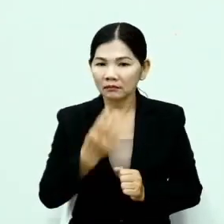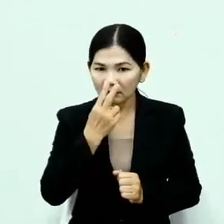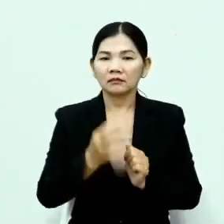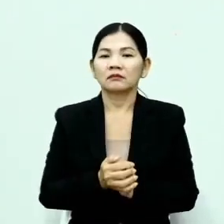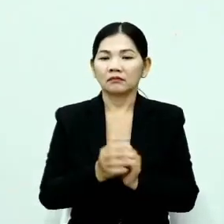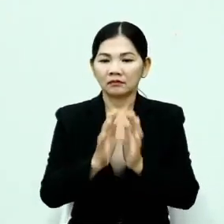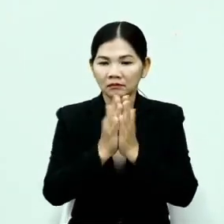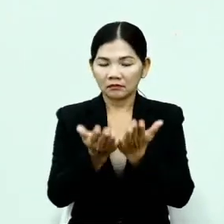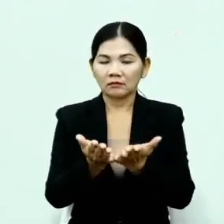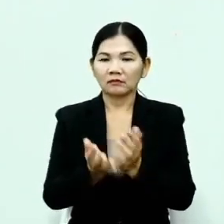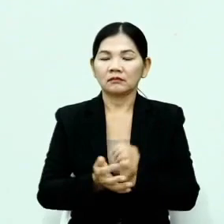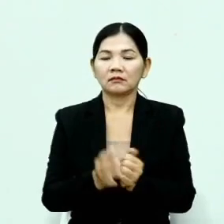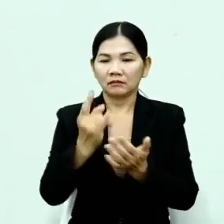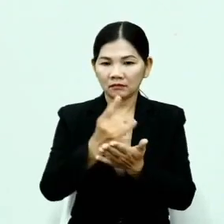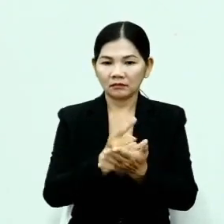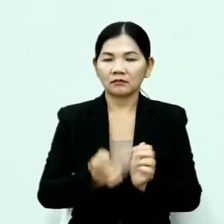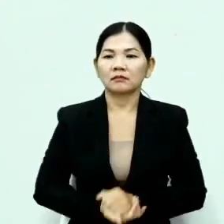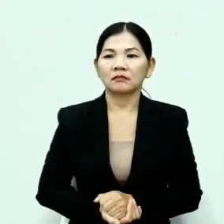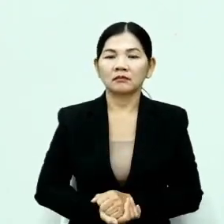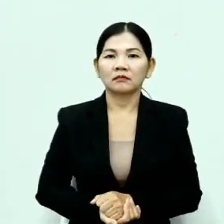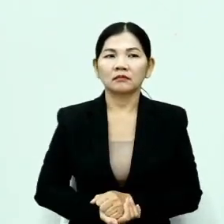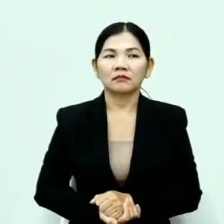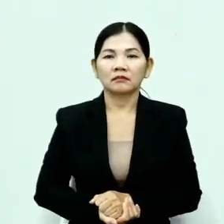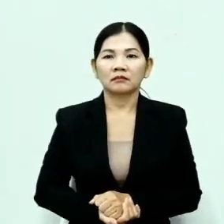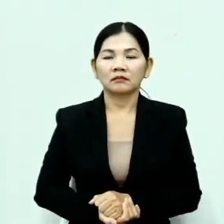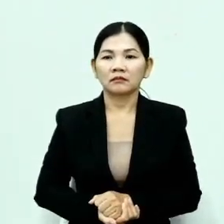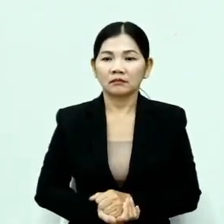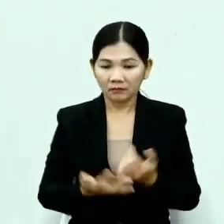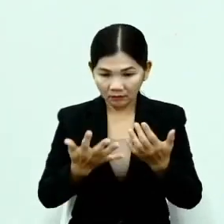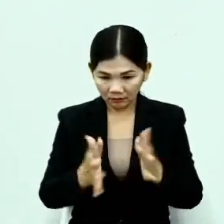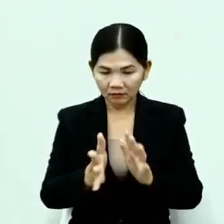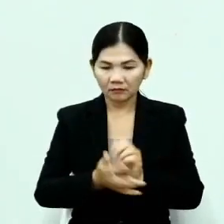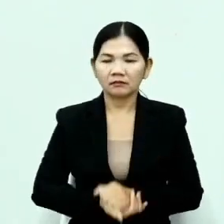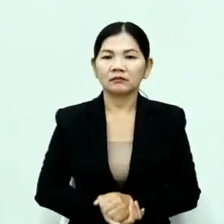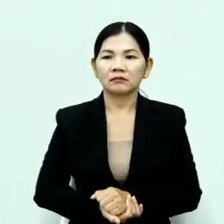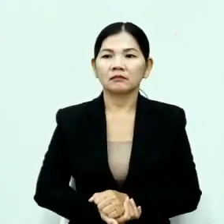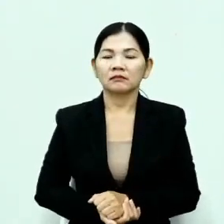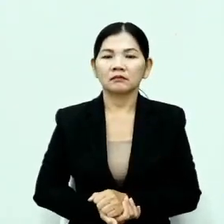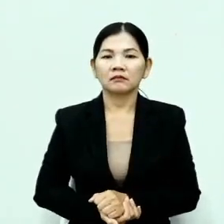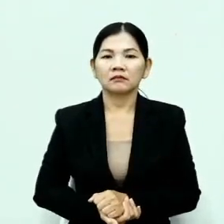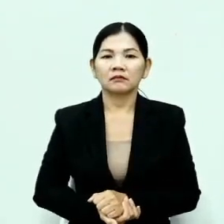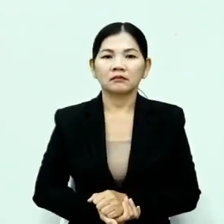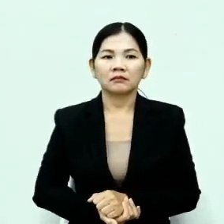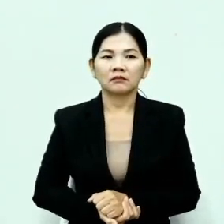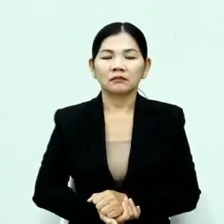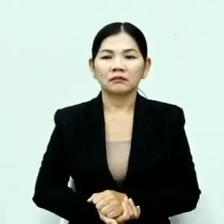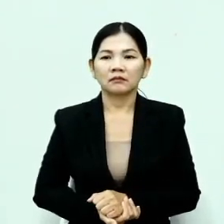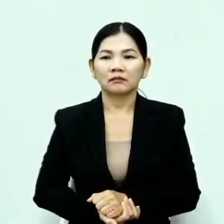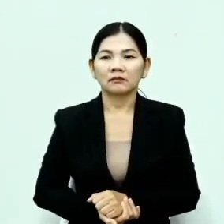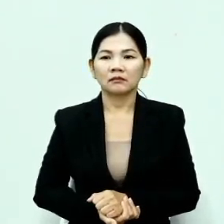លក្នុងសៀវភៅមេរៀនរបស់កូនរួចរាល់ហើយឬនៅកូន